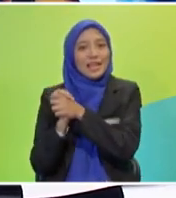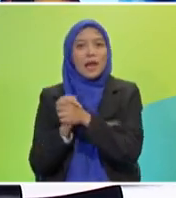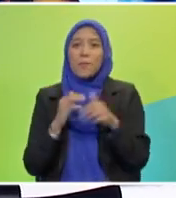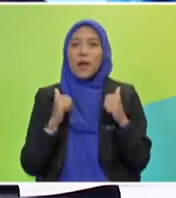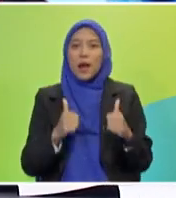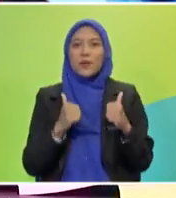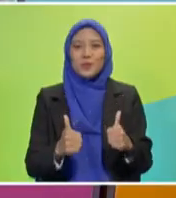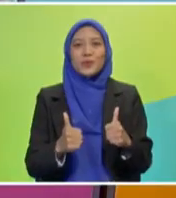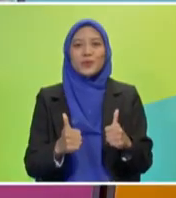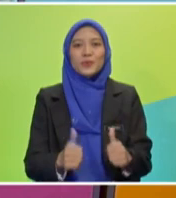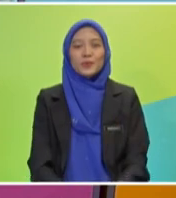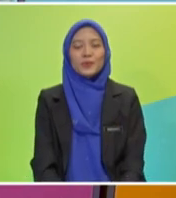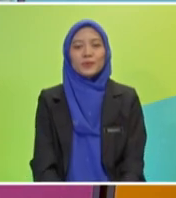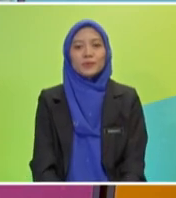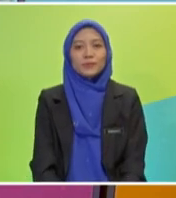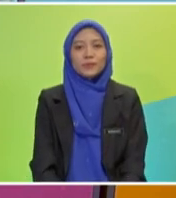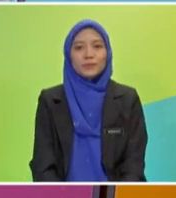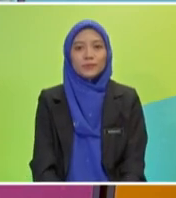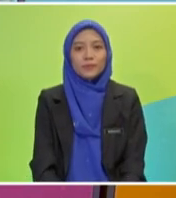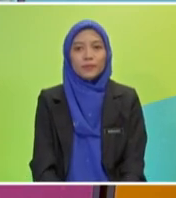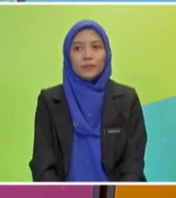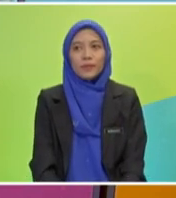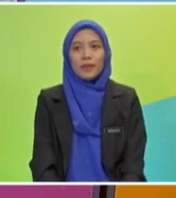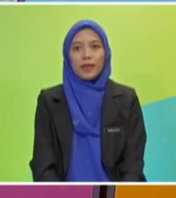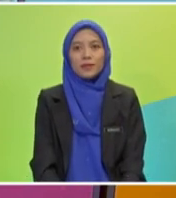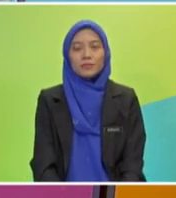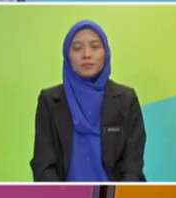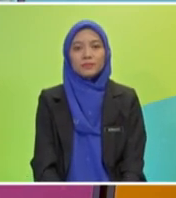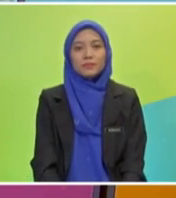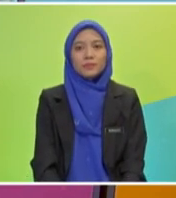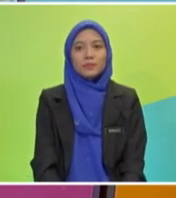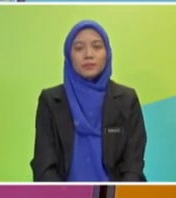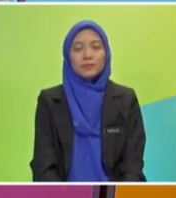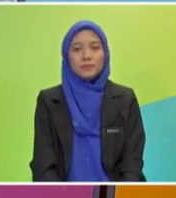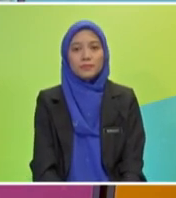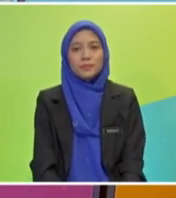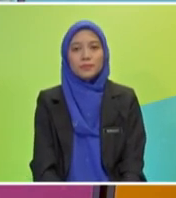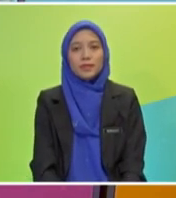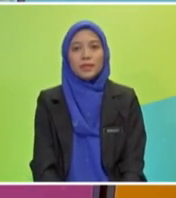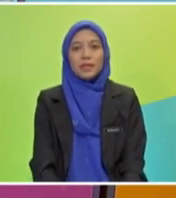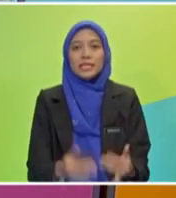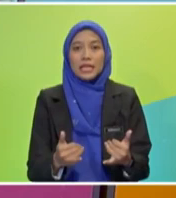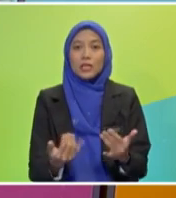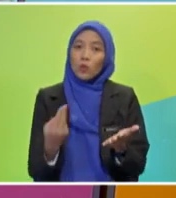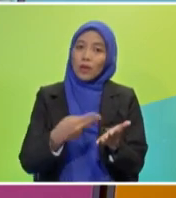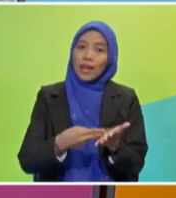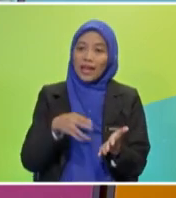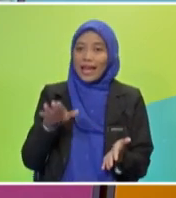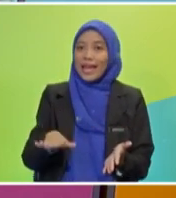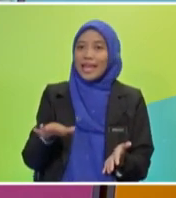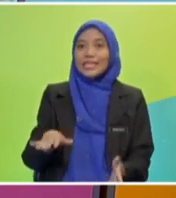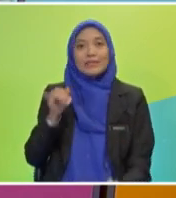Hebatnya. Baik, cikgu. Ya, kita patah semula kepada adik Iman lah. Baik. Ya, adik Iman. Iman